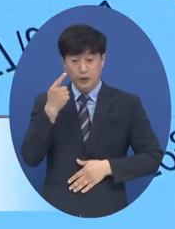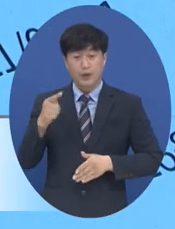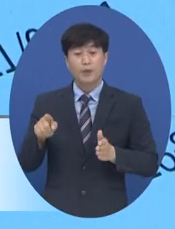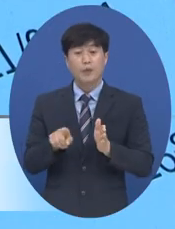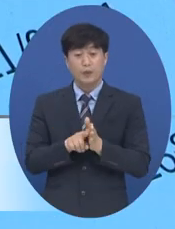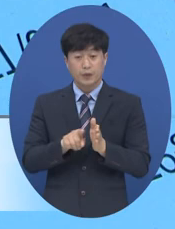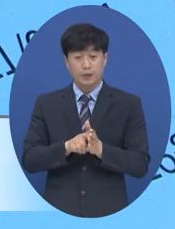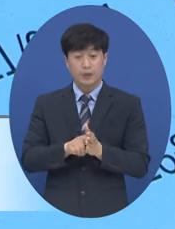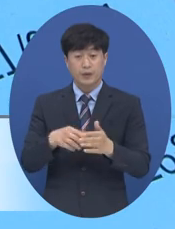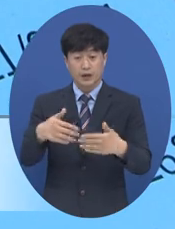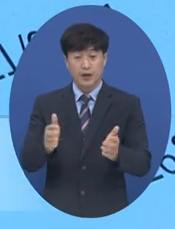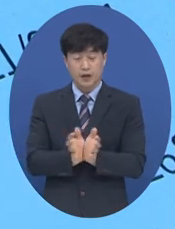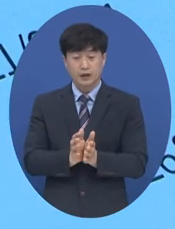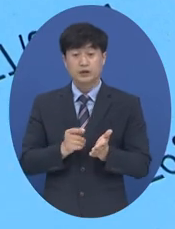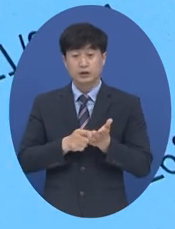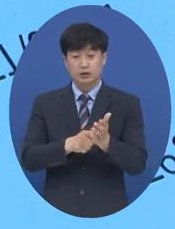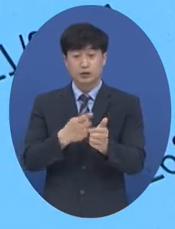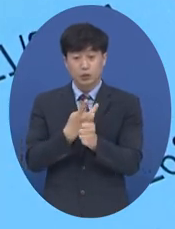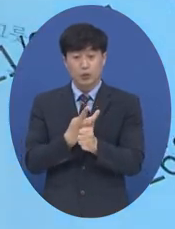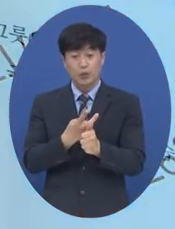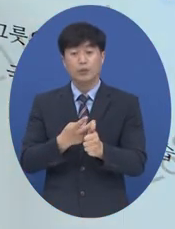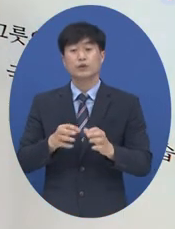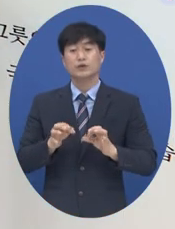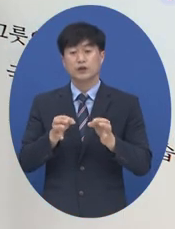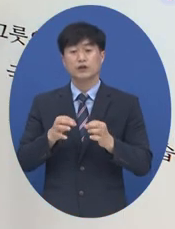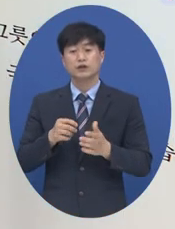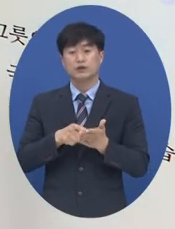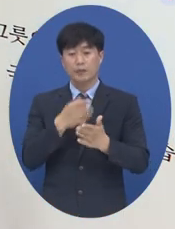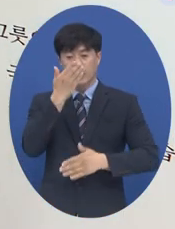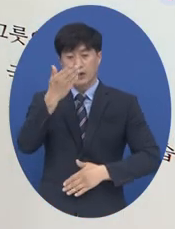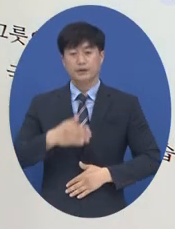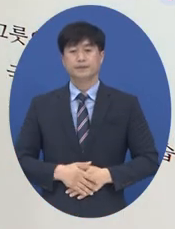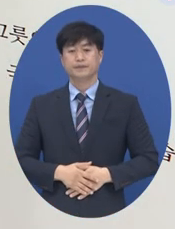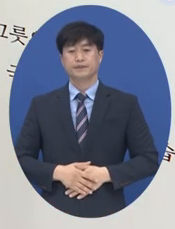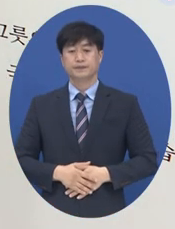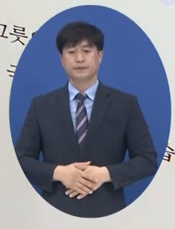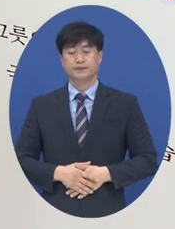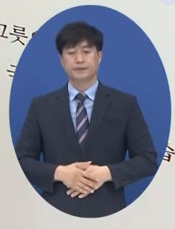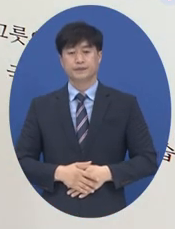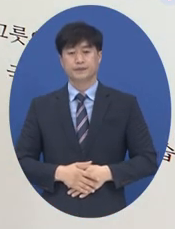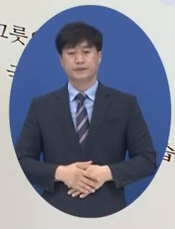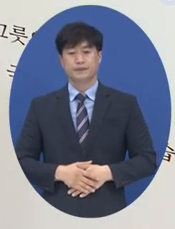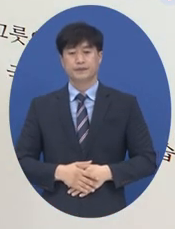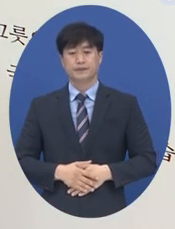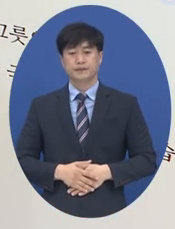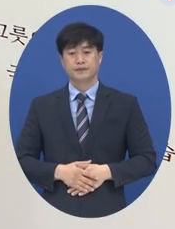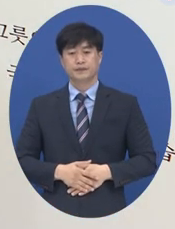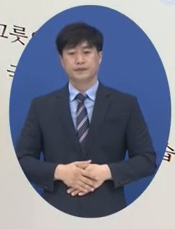신청은 도내 NH농협은행에서 하면 됩니다. 경기 큐TV 최창순입니다.